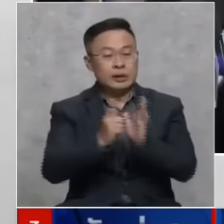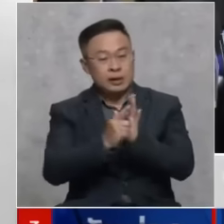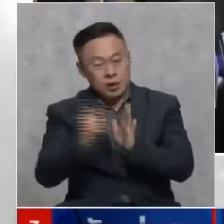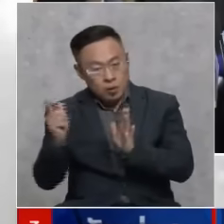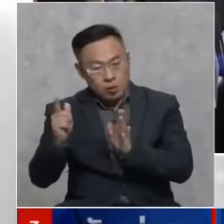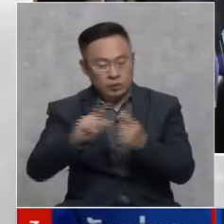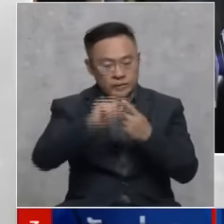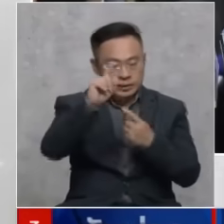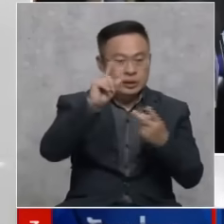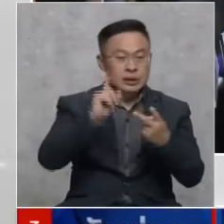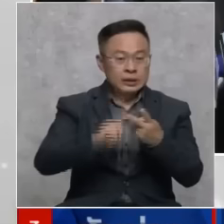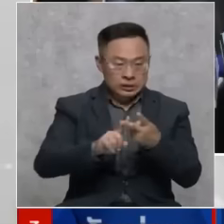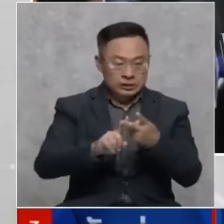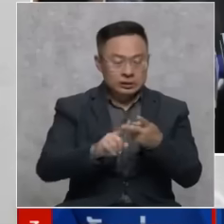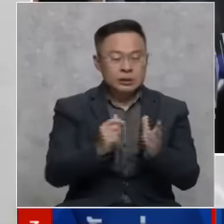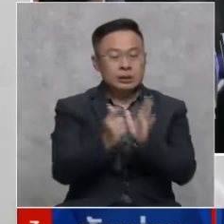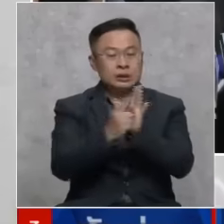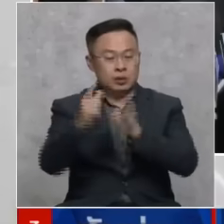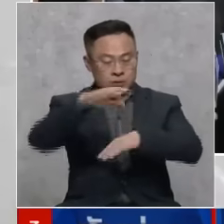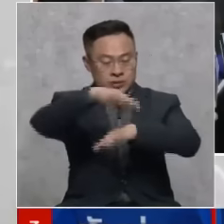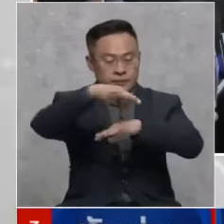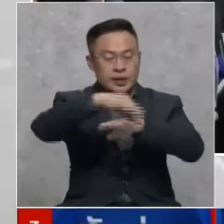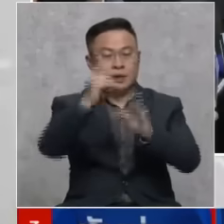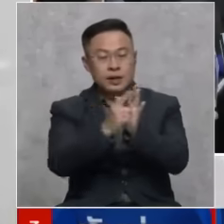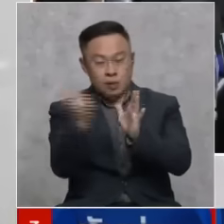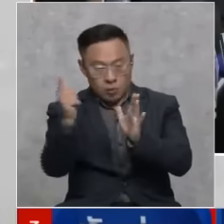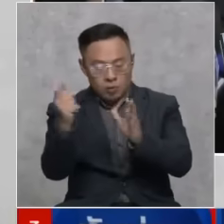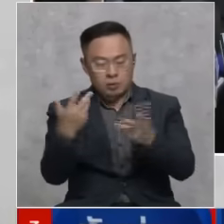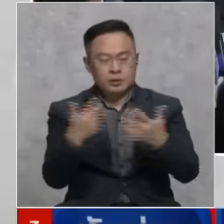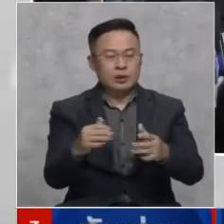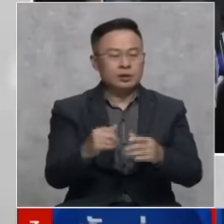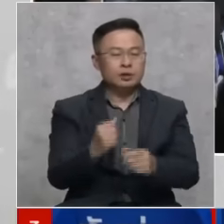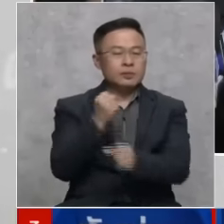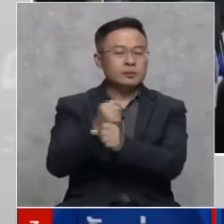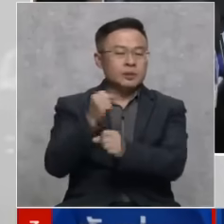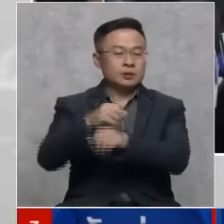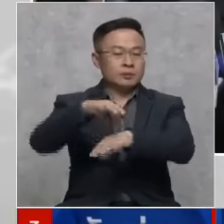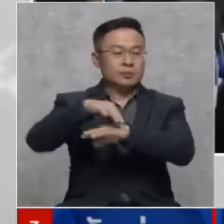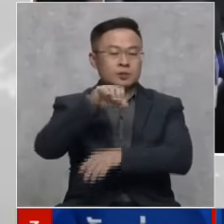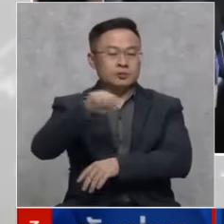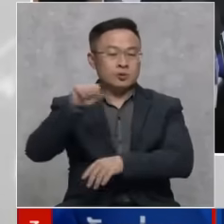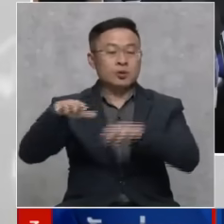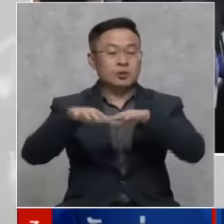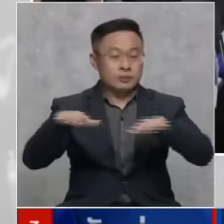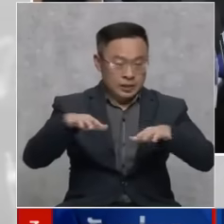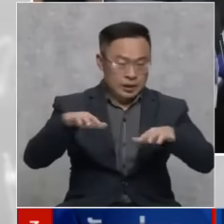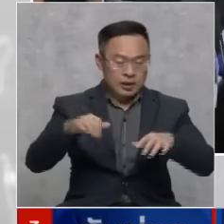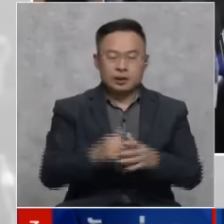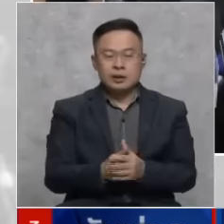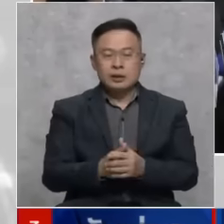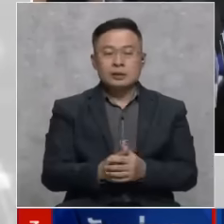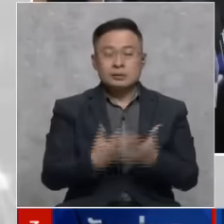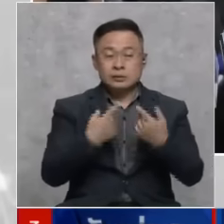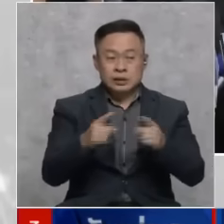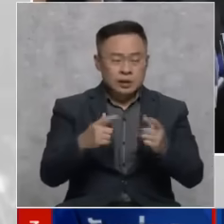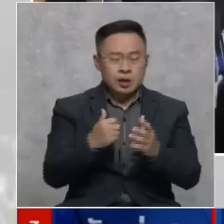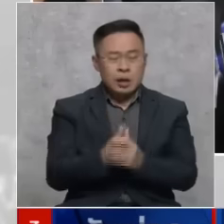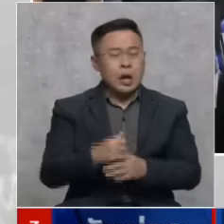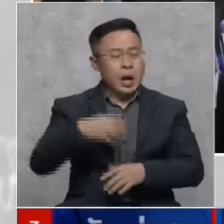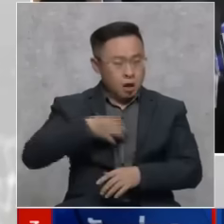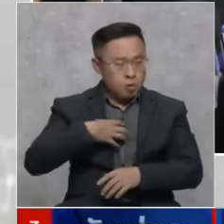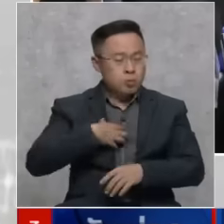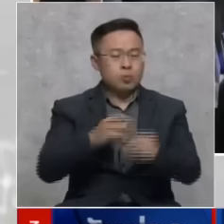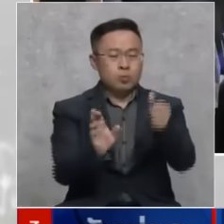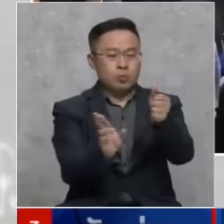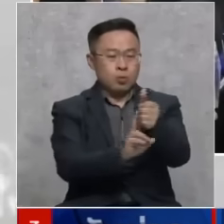ากพรรคเนื่องจากทุกอย่างเราต้องฟังเสียงจากที่ประชุมว่าตำแหน่งใดมีความจำเป็นตอนนี้ยังไม่สามารถนะจะ